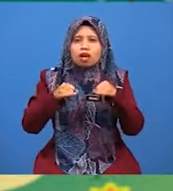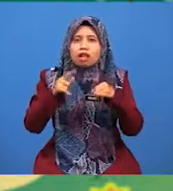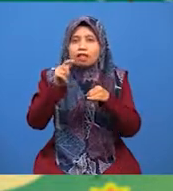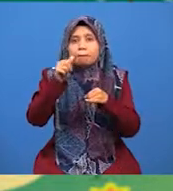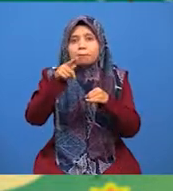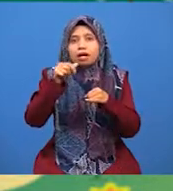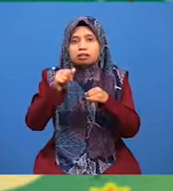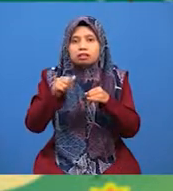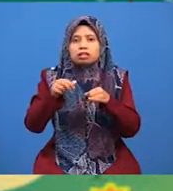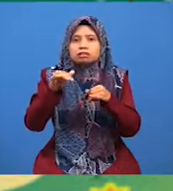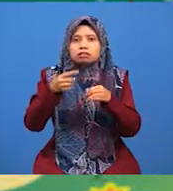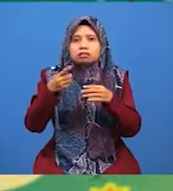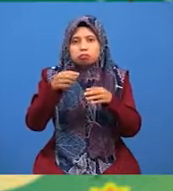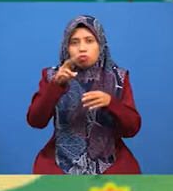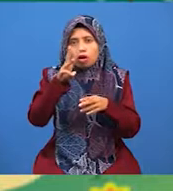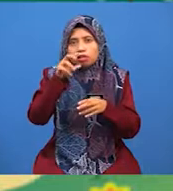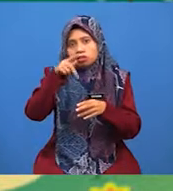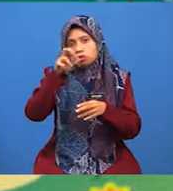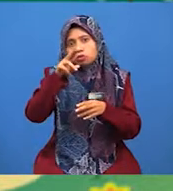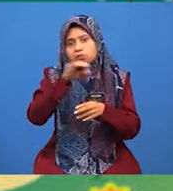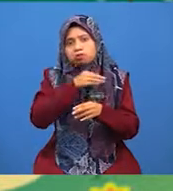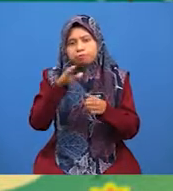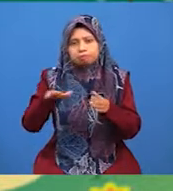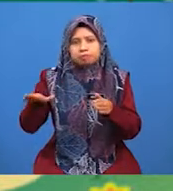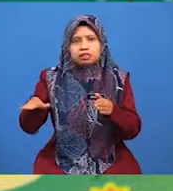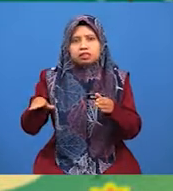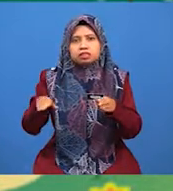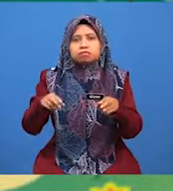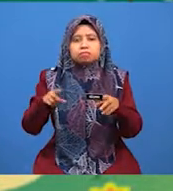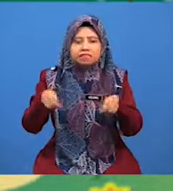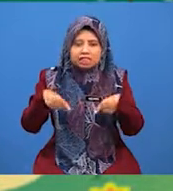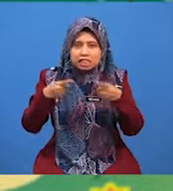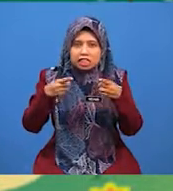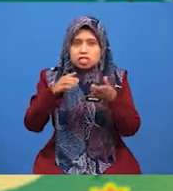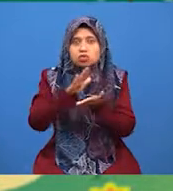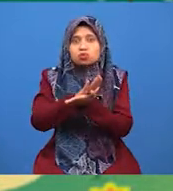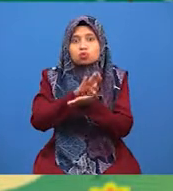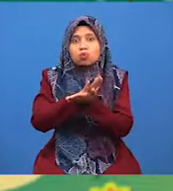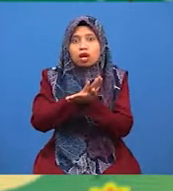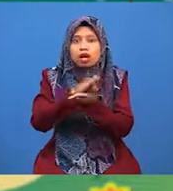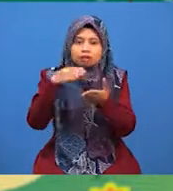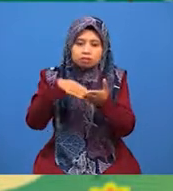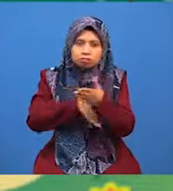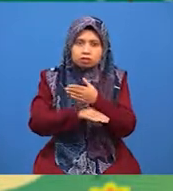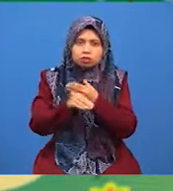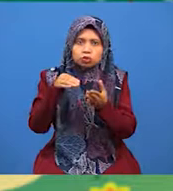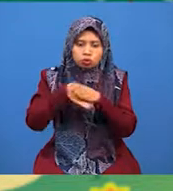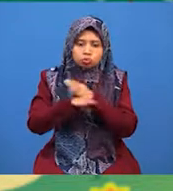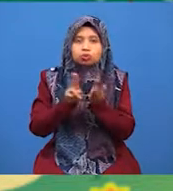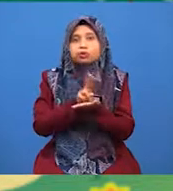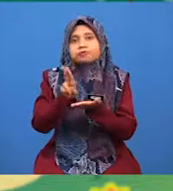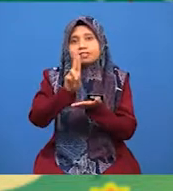yang membiayai Parjo dan adik-adiknya menjejakkan kaki ke Menara Gading.